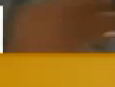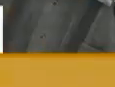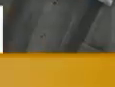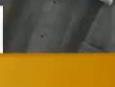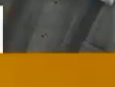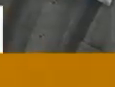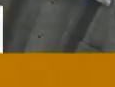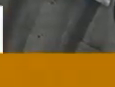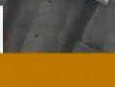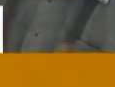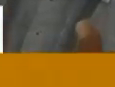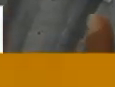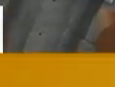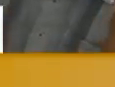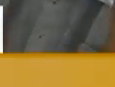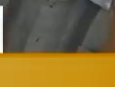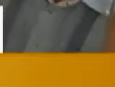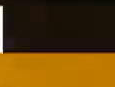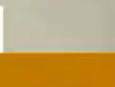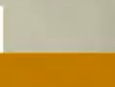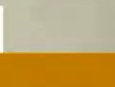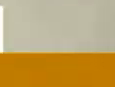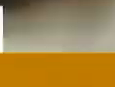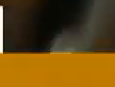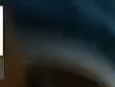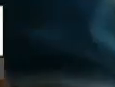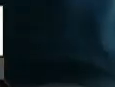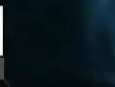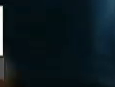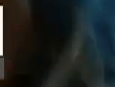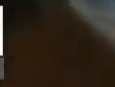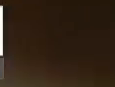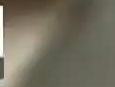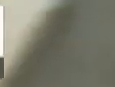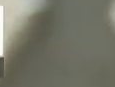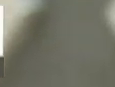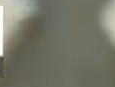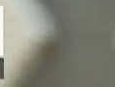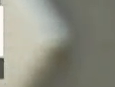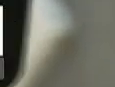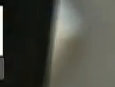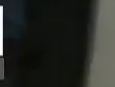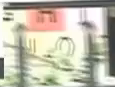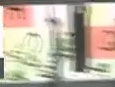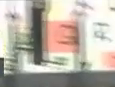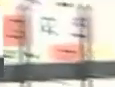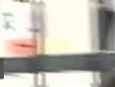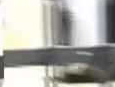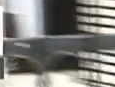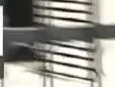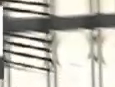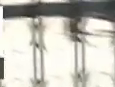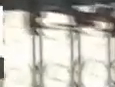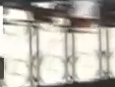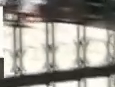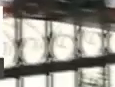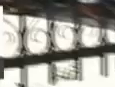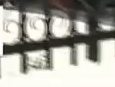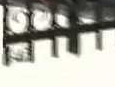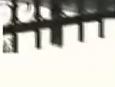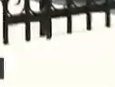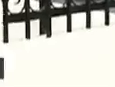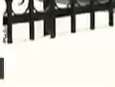mengelak Malaysia dan rakyat negara ini terbeban dengan kebanjiran pelarian etnik Rohingya. Katanya pendirian untuk tidak memberikan